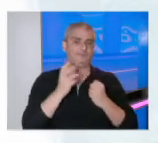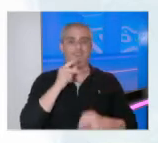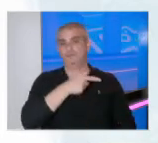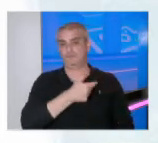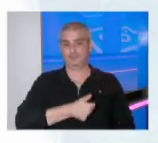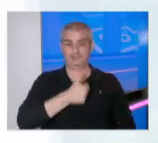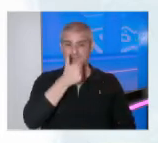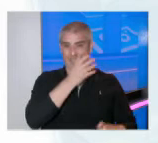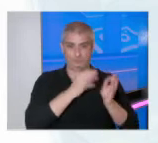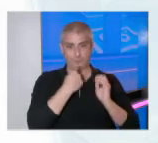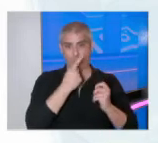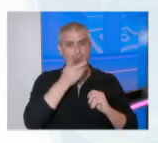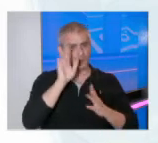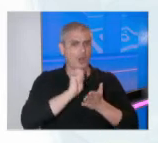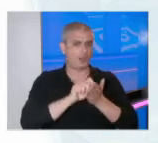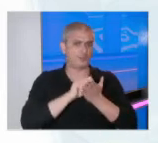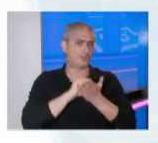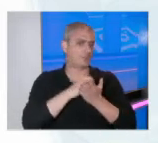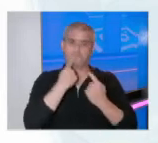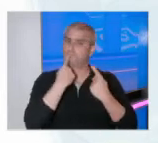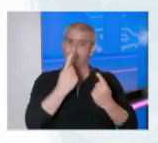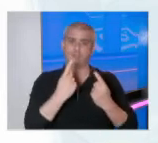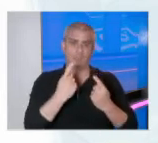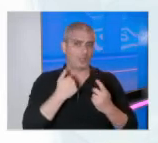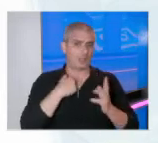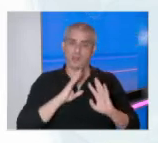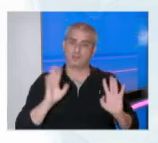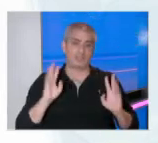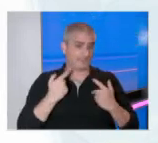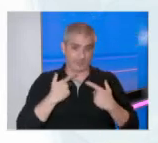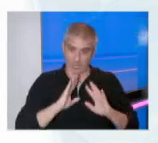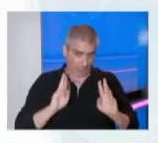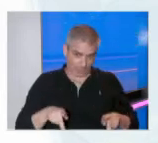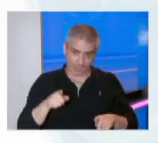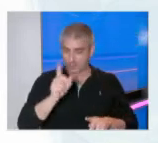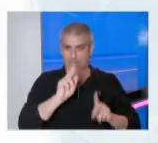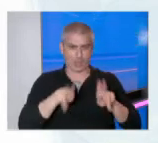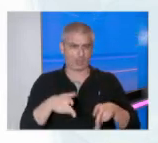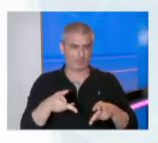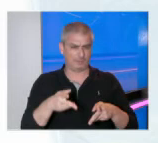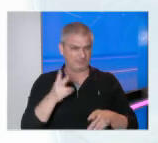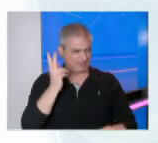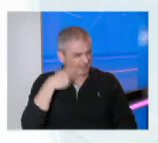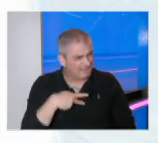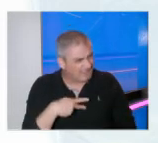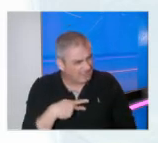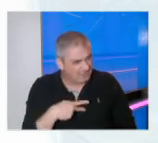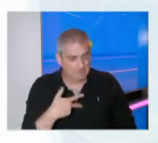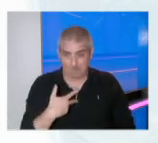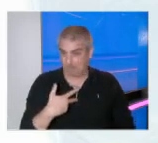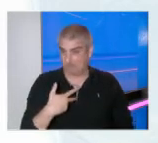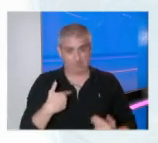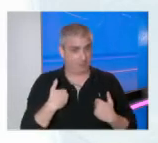עם ניסנקורן הוא אומר, אתה יכול לכתוב בעיתון מה שאתה רוצה. אם אני לא קיים, אתה לא קיים.